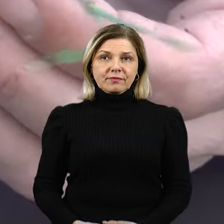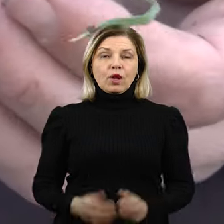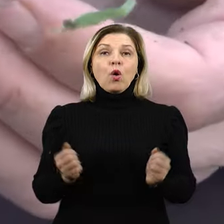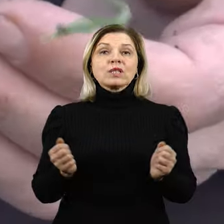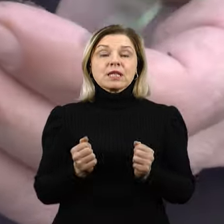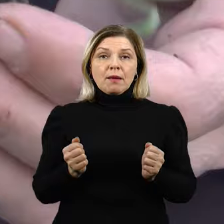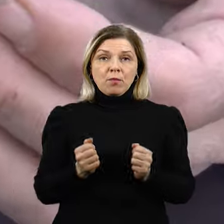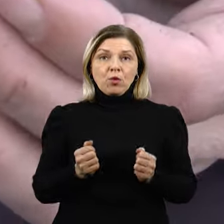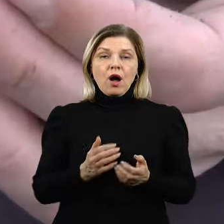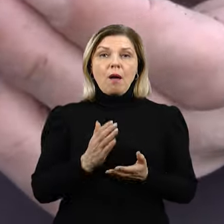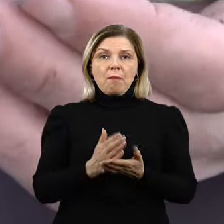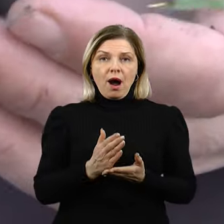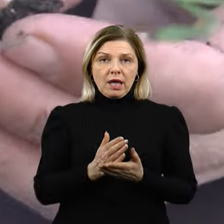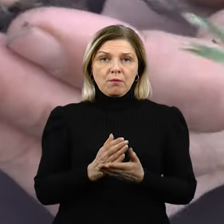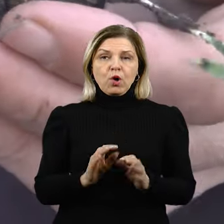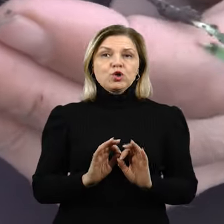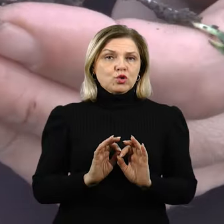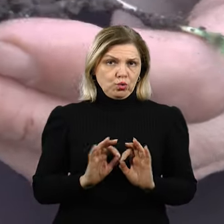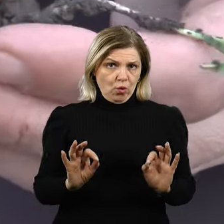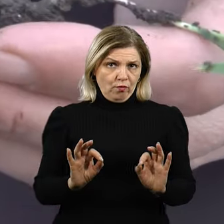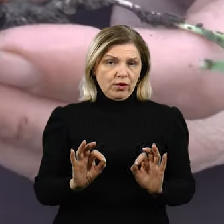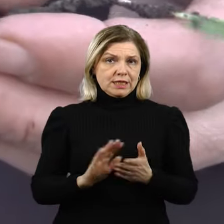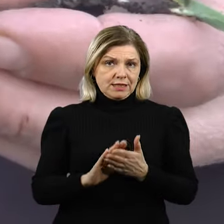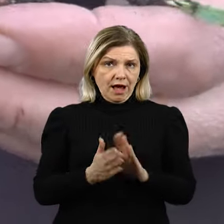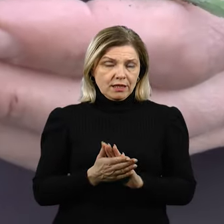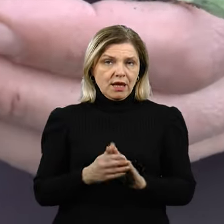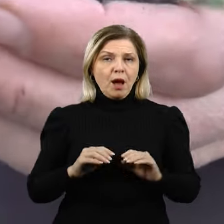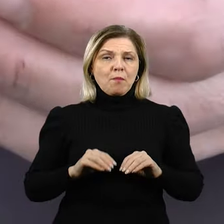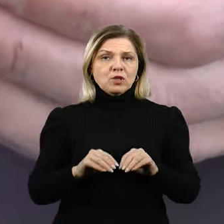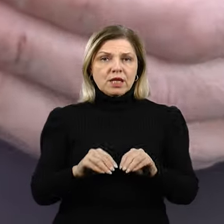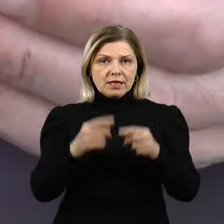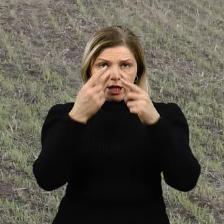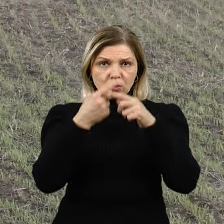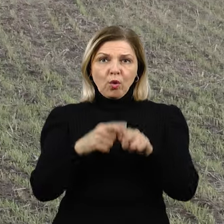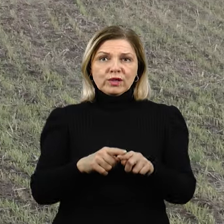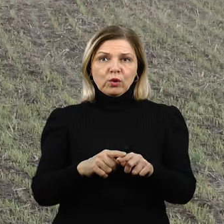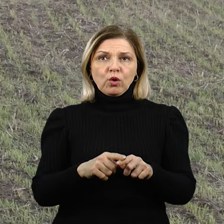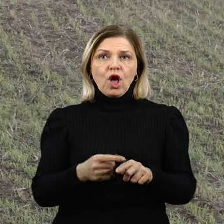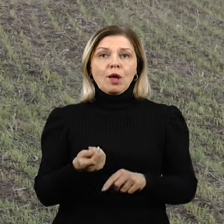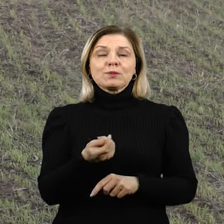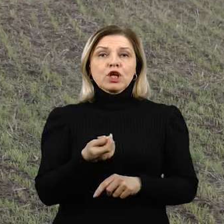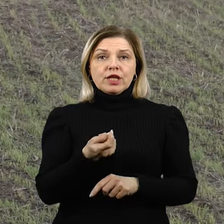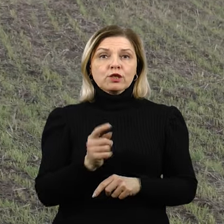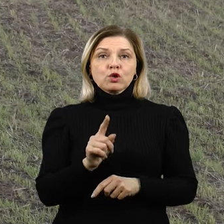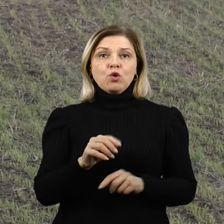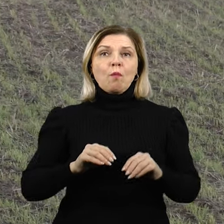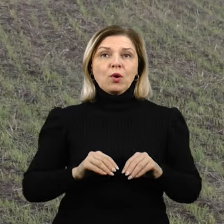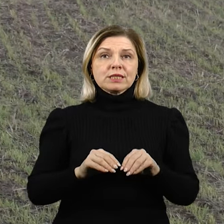Озимку маємо в чудовому стані, посіяна по технології ноутіл. Пшениця, яка посіяна